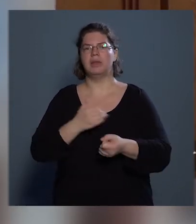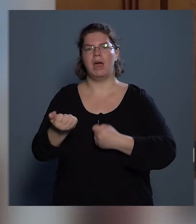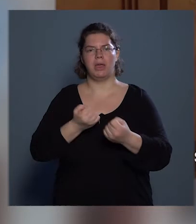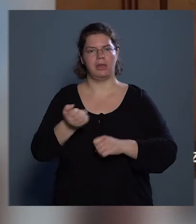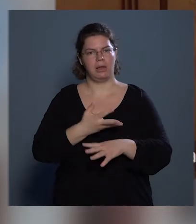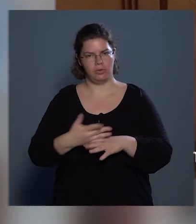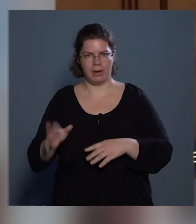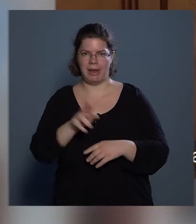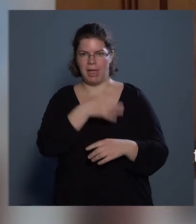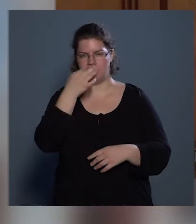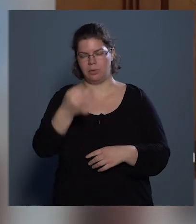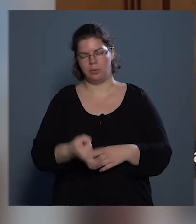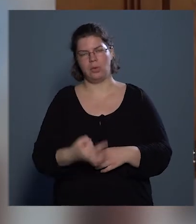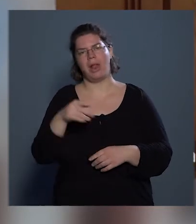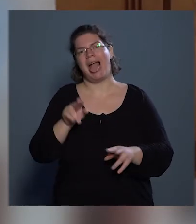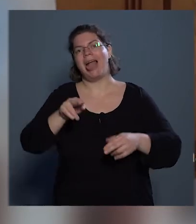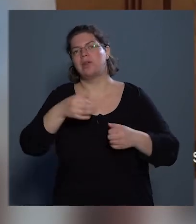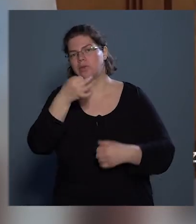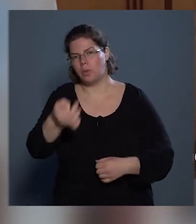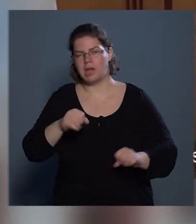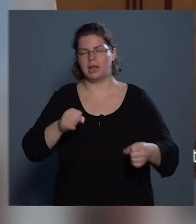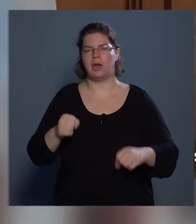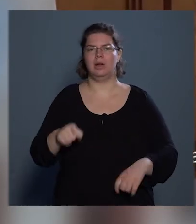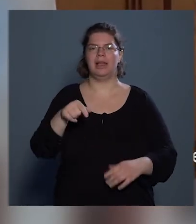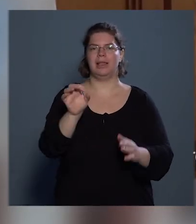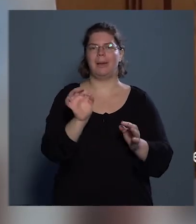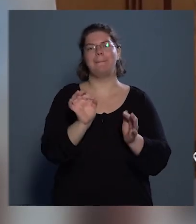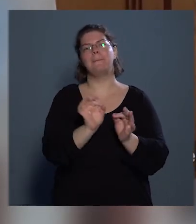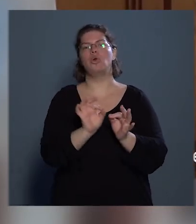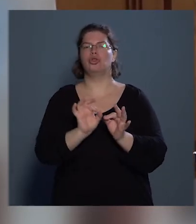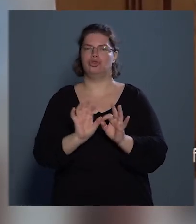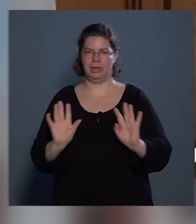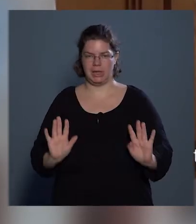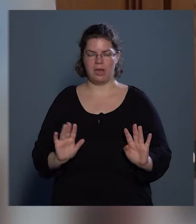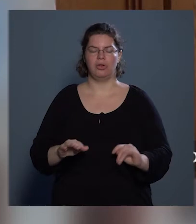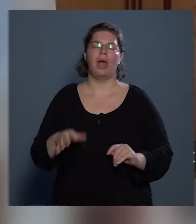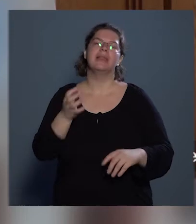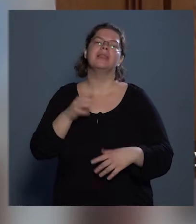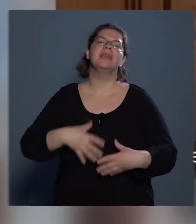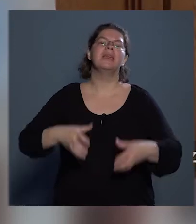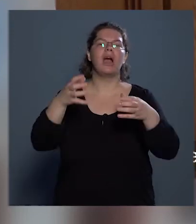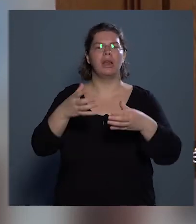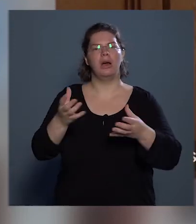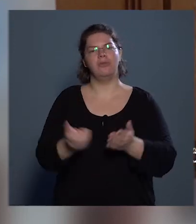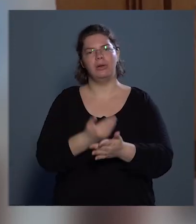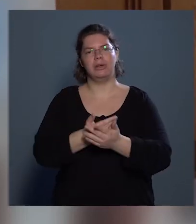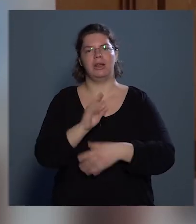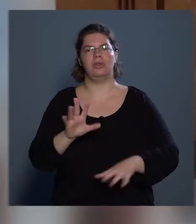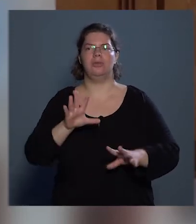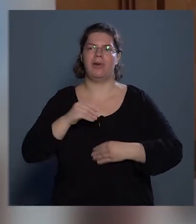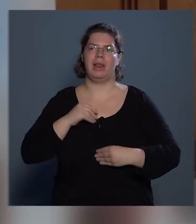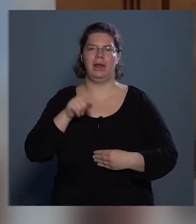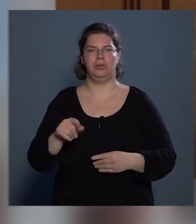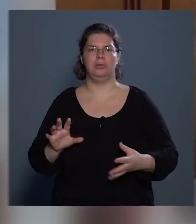Ugye erről szólnak gyakorlatilag ezek a pontosítások az ingatlan felújításának a vállalására, vonatkozóan ugye az